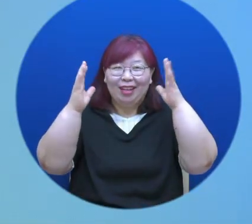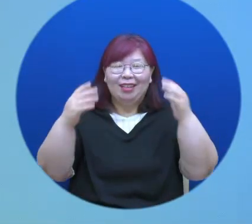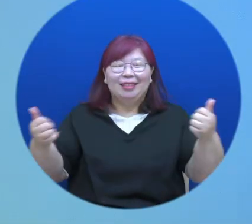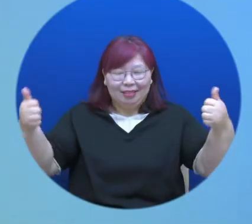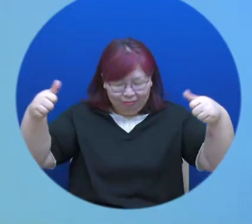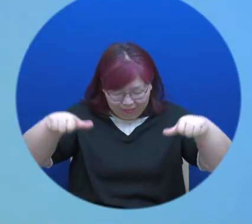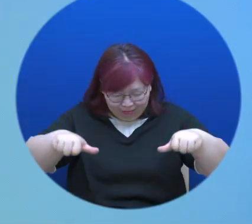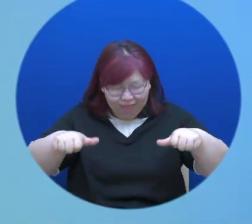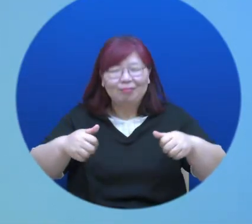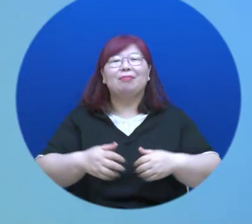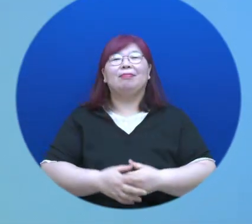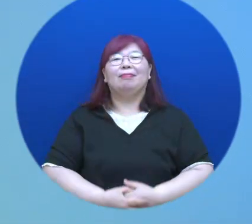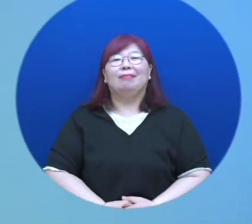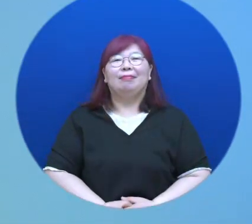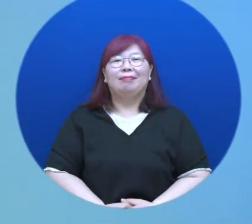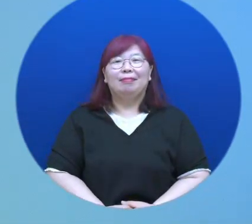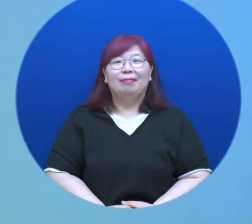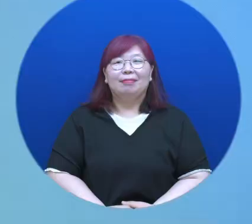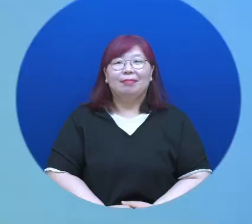인사하겠습니다.